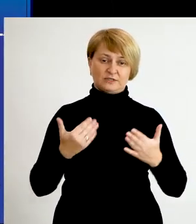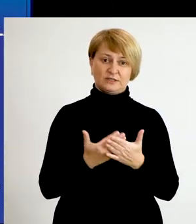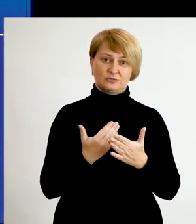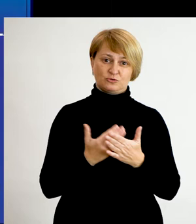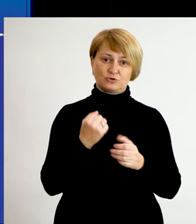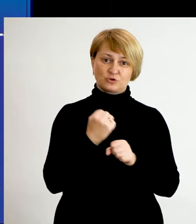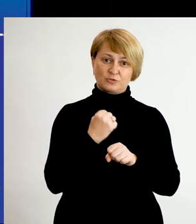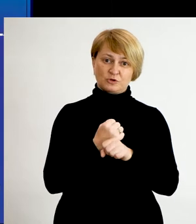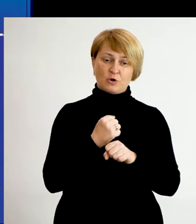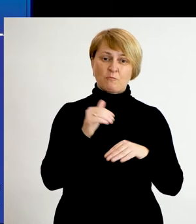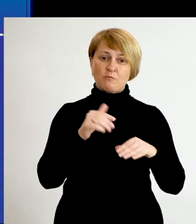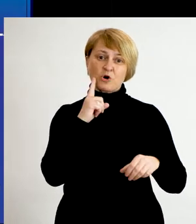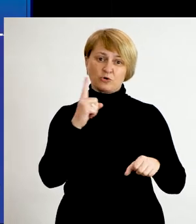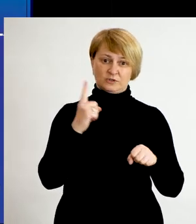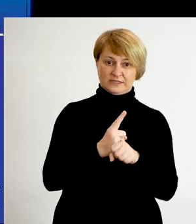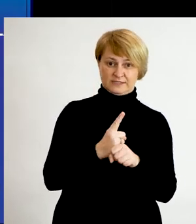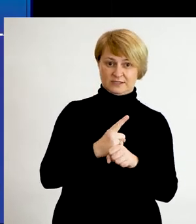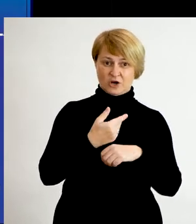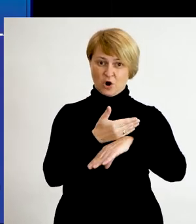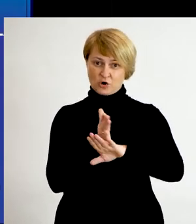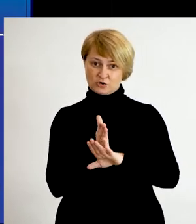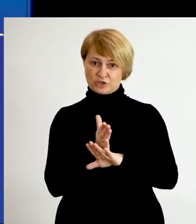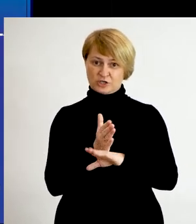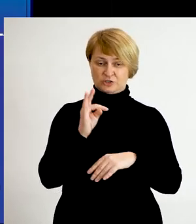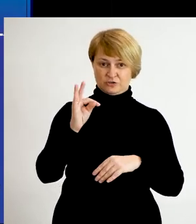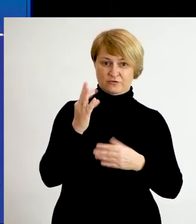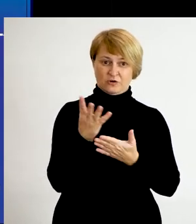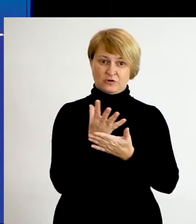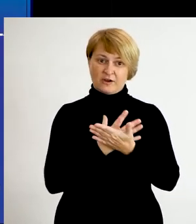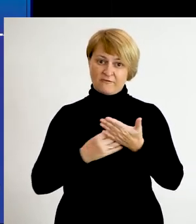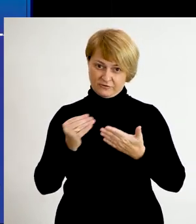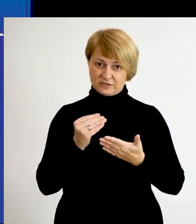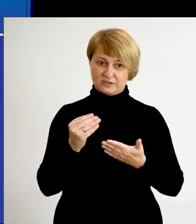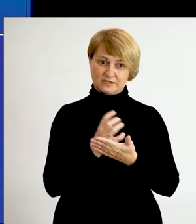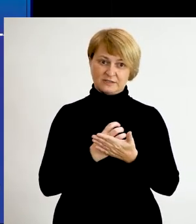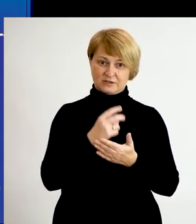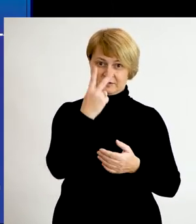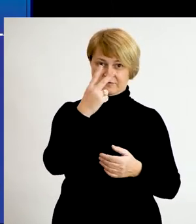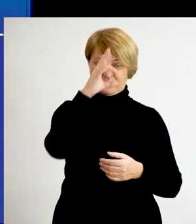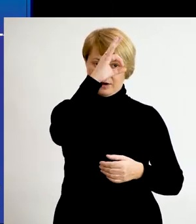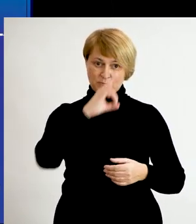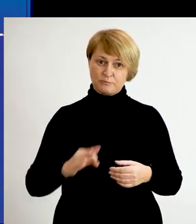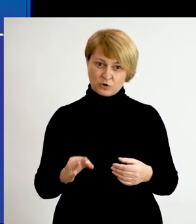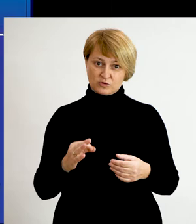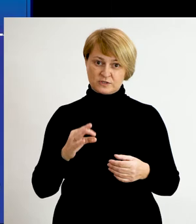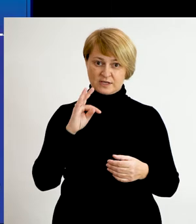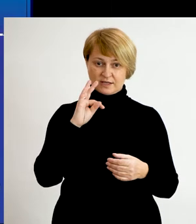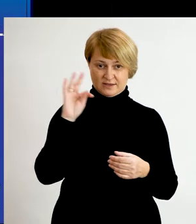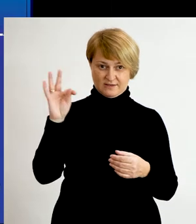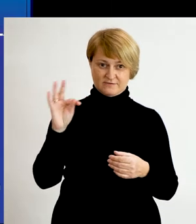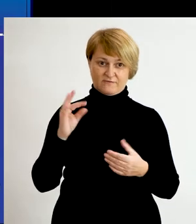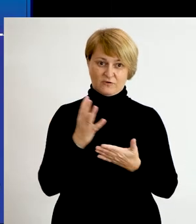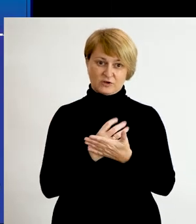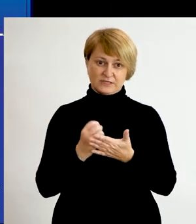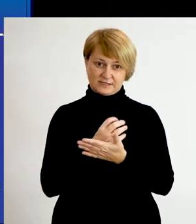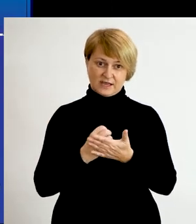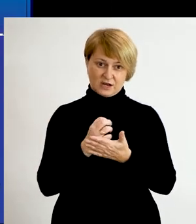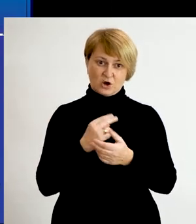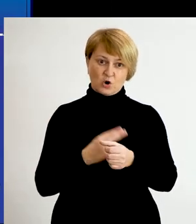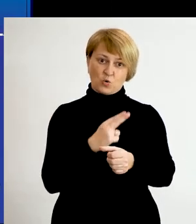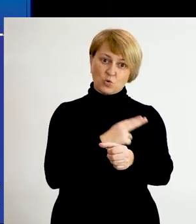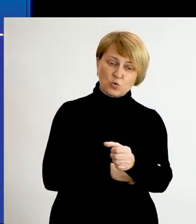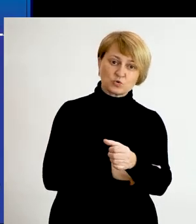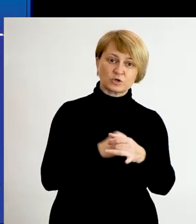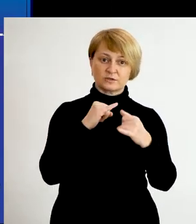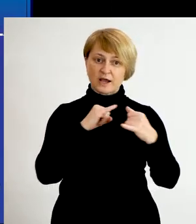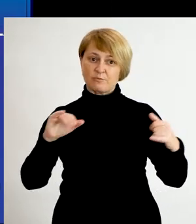roku mają możliwość decydowania o części swoich dochodów, bodajże o 2% tych dochodów, do których